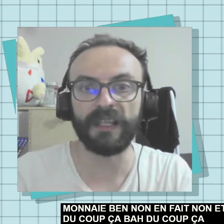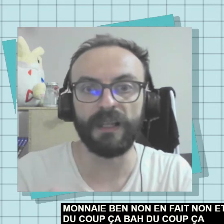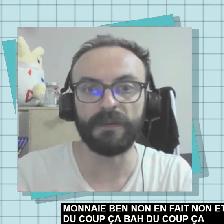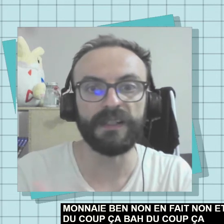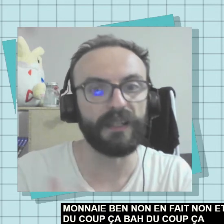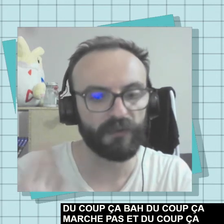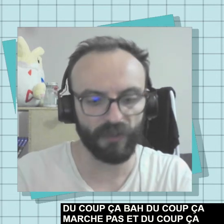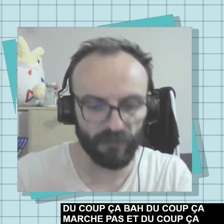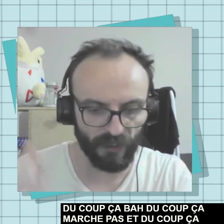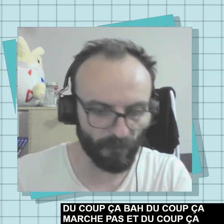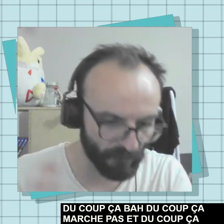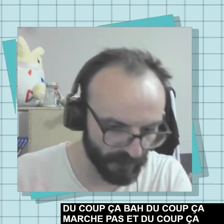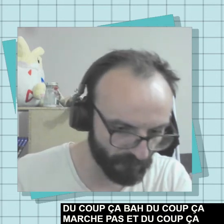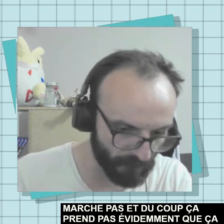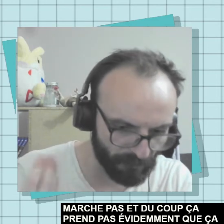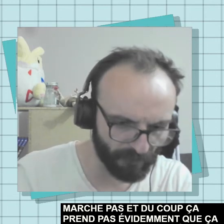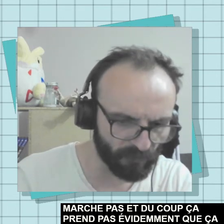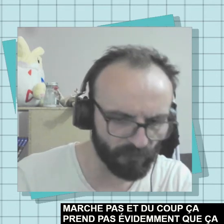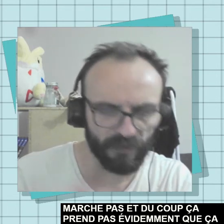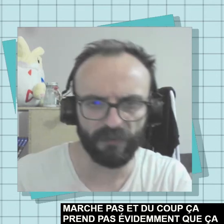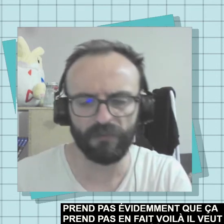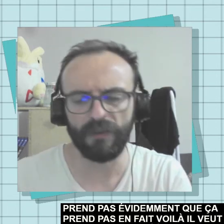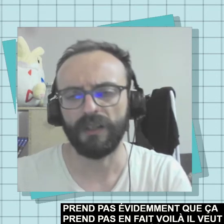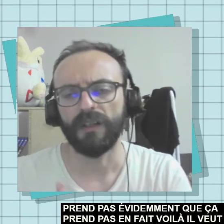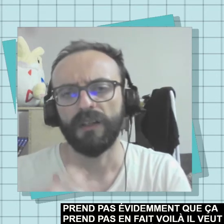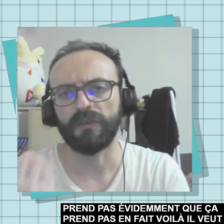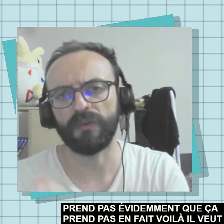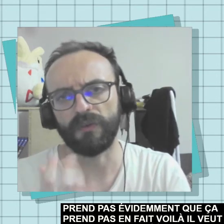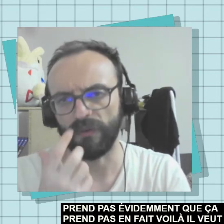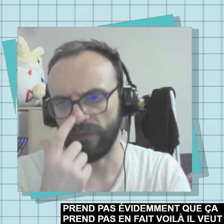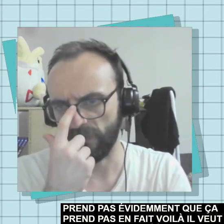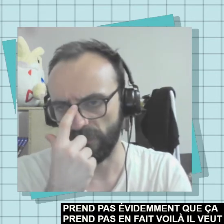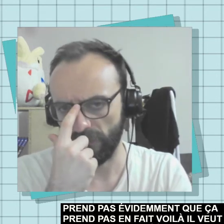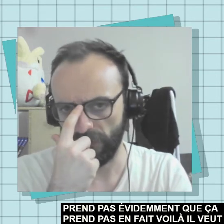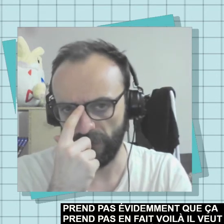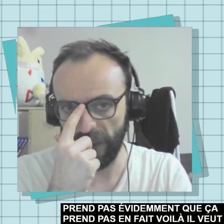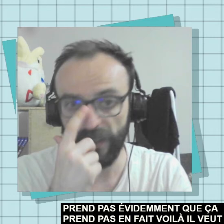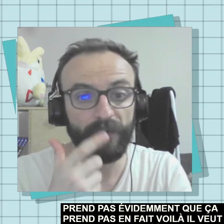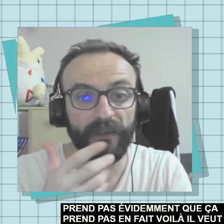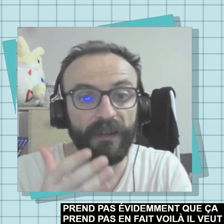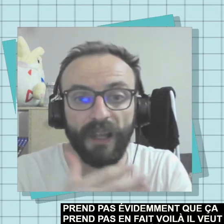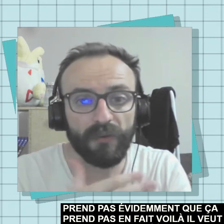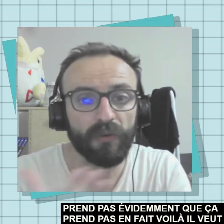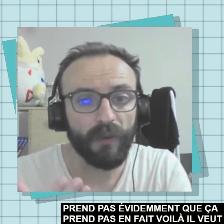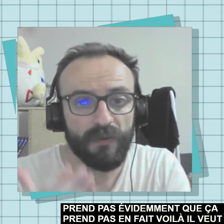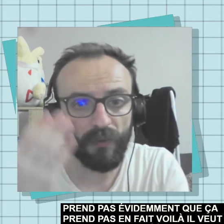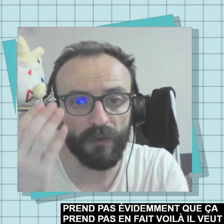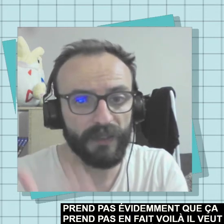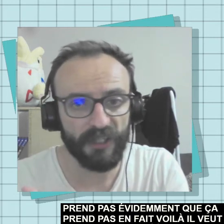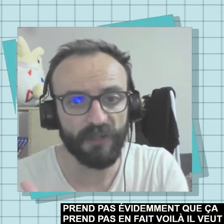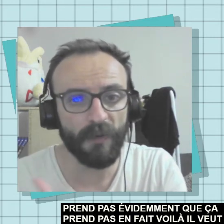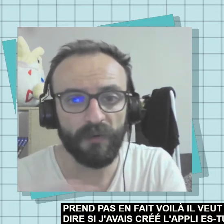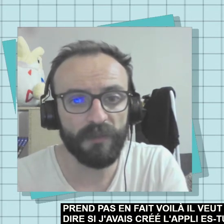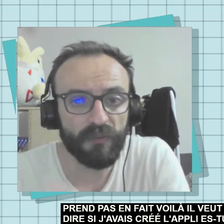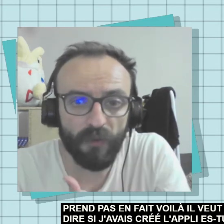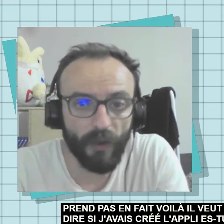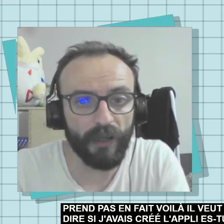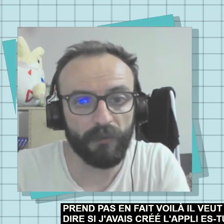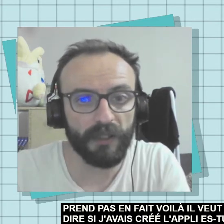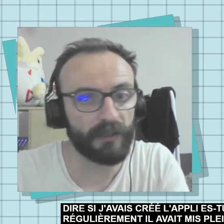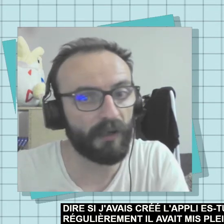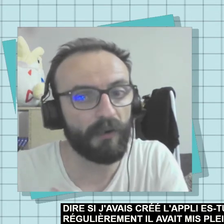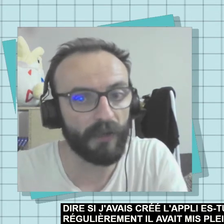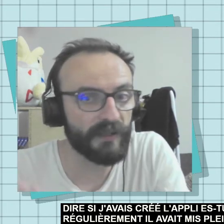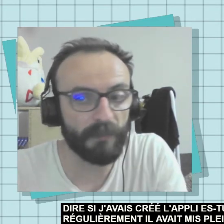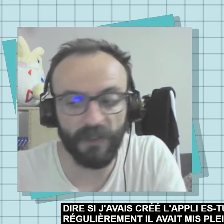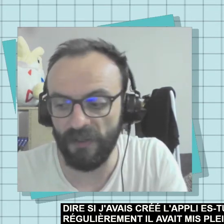avaient créé l'appli et que régulièrement ils avaient mis plein de trucs et tout, que les livres étaient à 2-3 € en téléchargement en e-book, ouais,